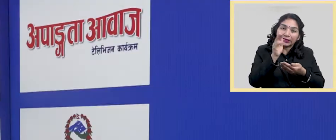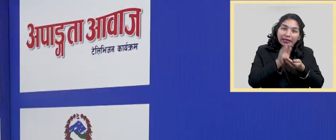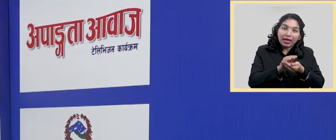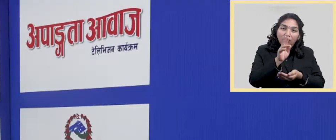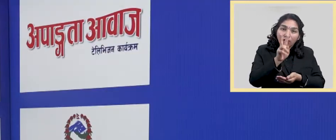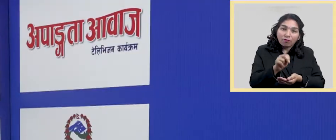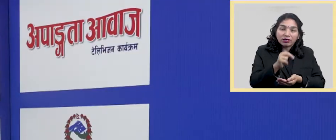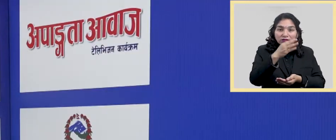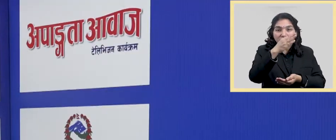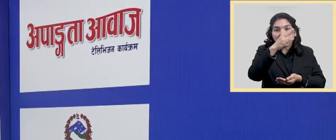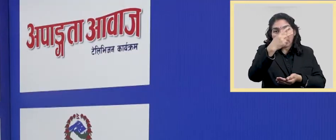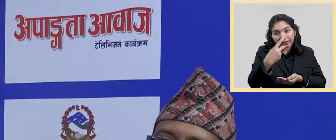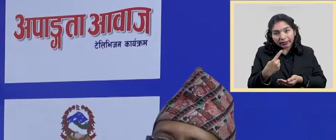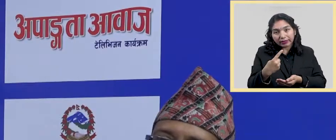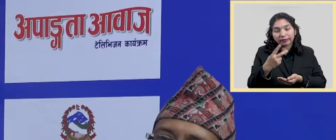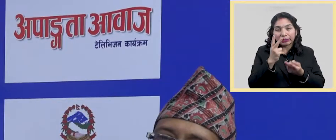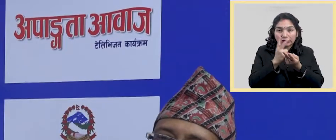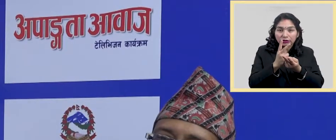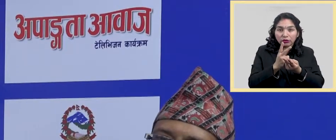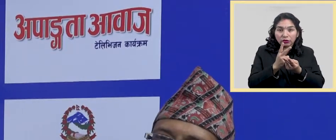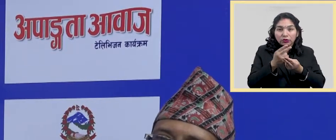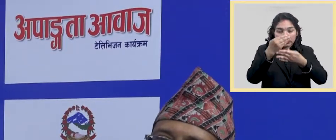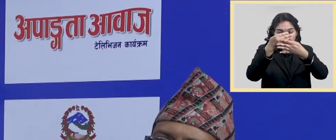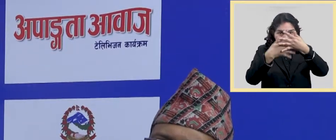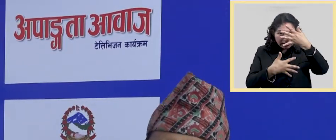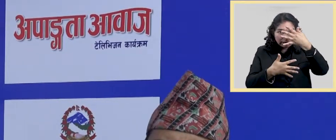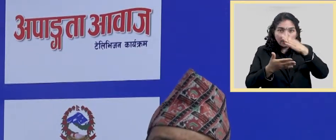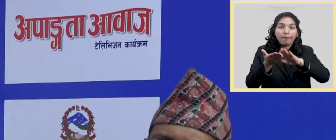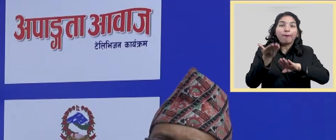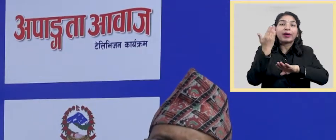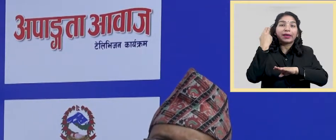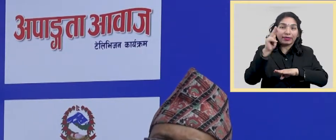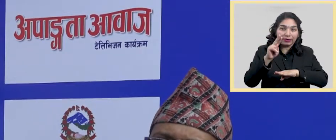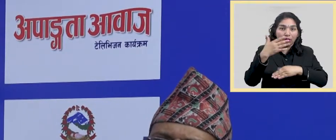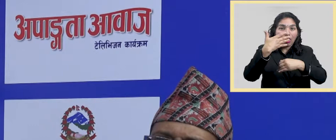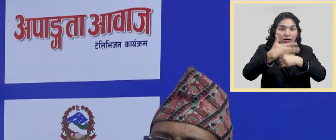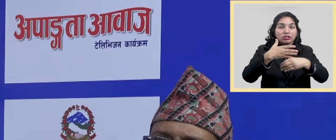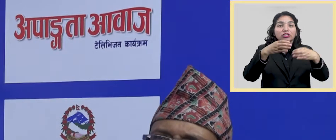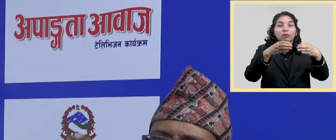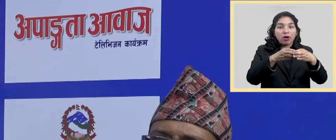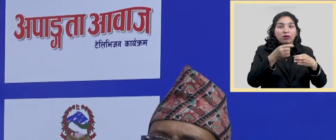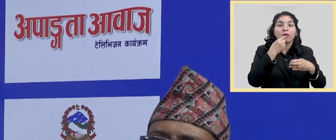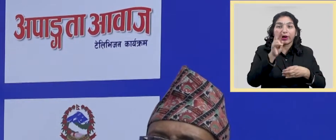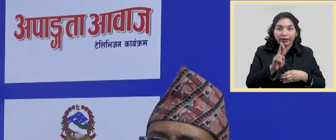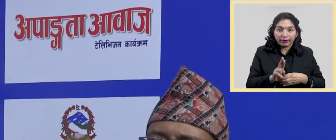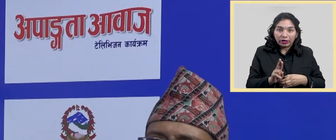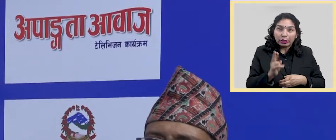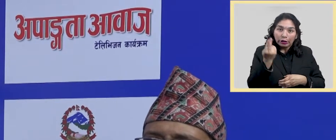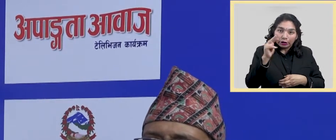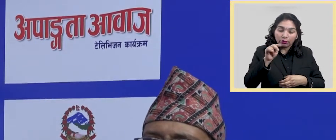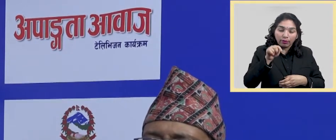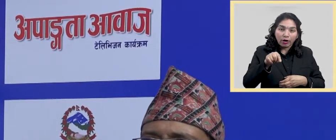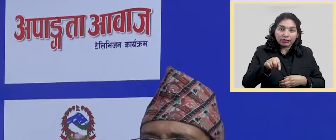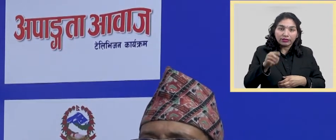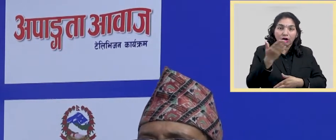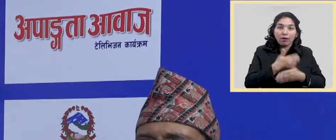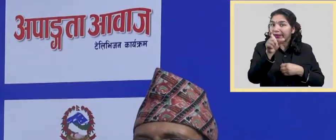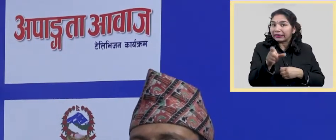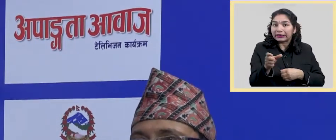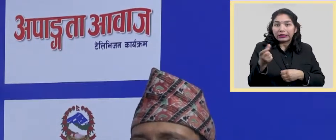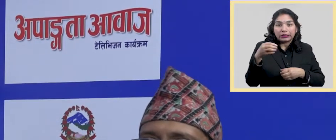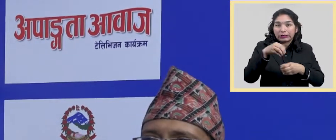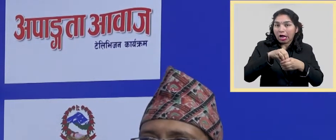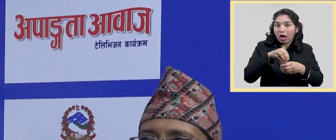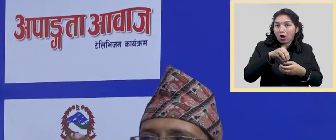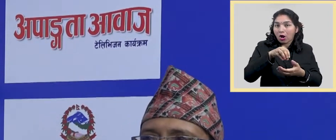है भन्ने खालको पनि एउटा खालको त्यो खालको चाहिँ सिलिङ भनौँ न, हिजो पहिला थियो लक्षित वर्ग अन्तर्गतको भन्ने थियो त्यो, अब अहिले हाम्रो अपाङ्गता भएको व्यक्ति